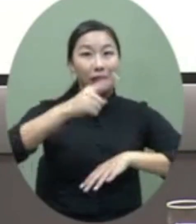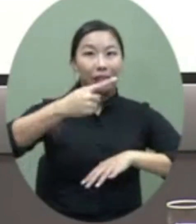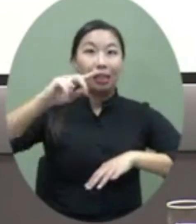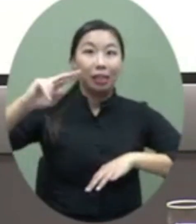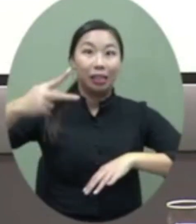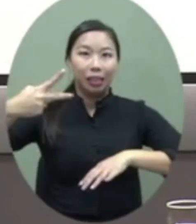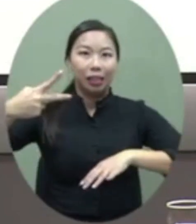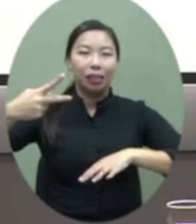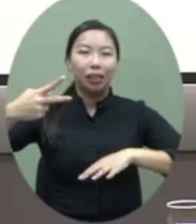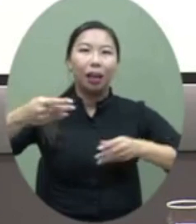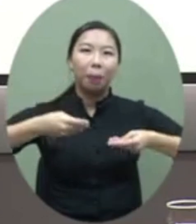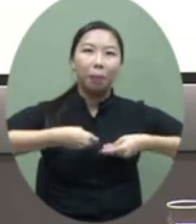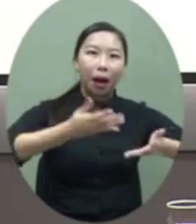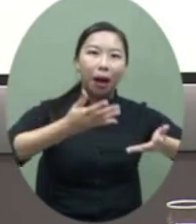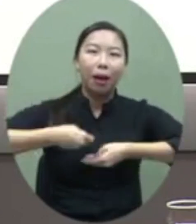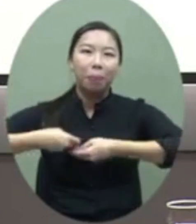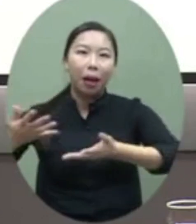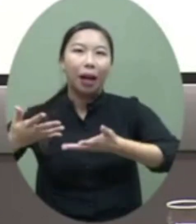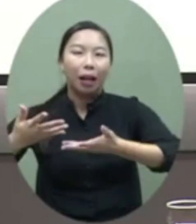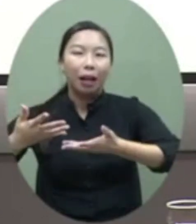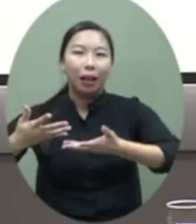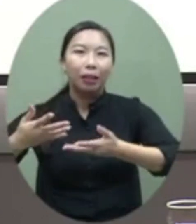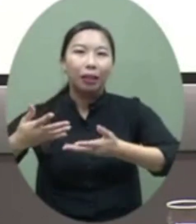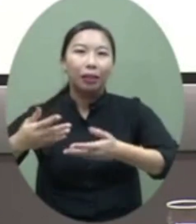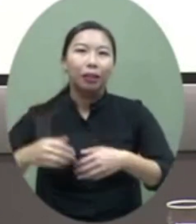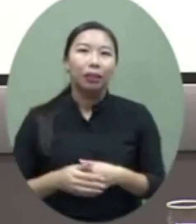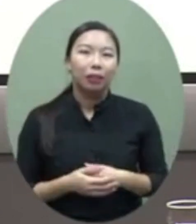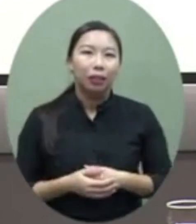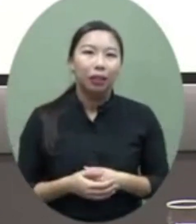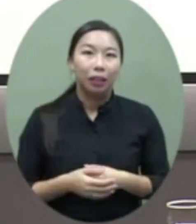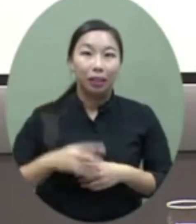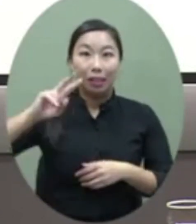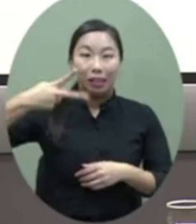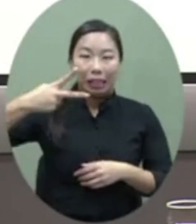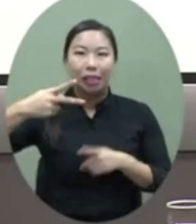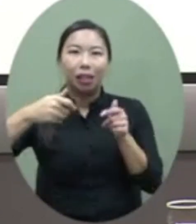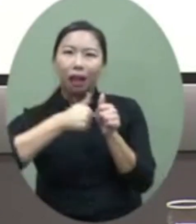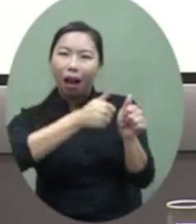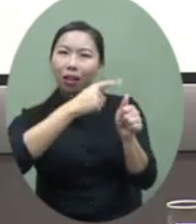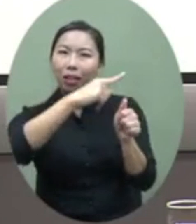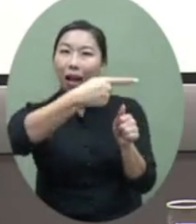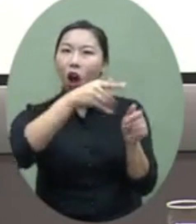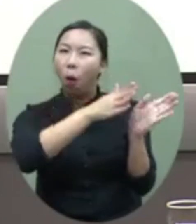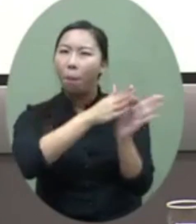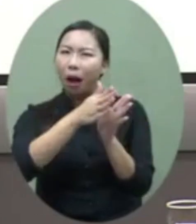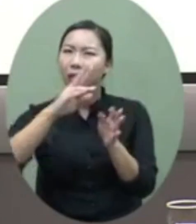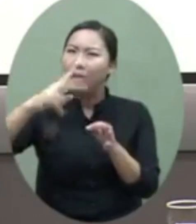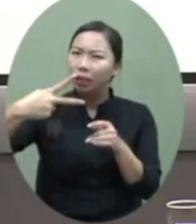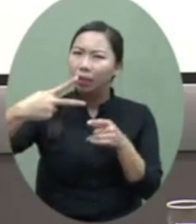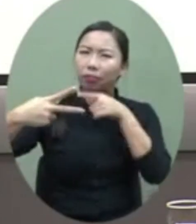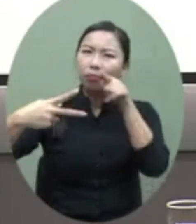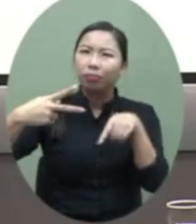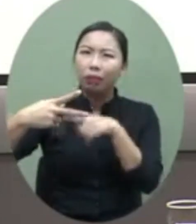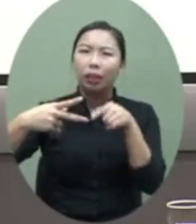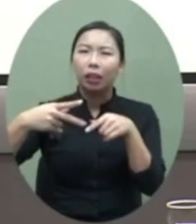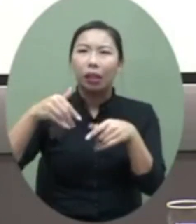行，用第二次係用第一個嘅安排去推行嘅時候咧，第二輪嘅時候咧就會